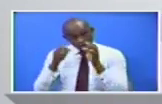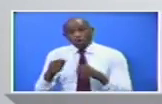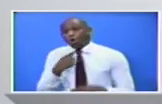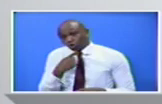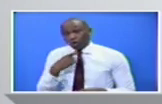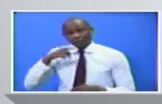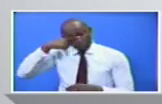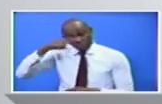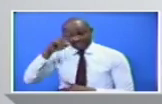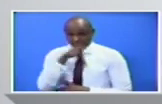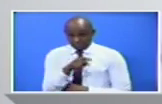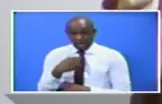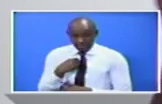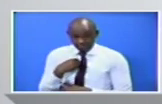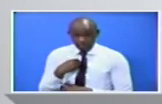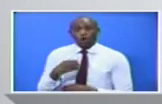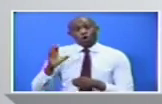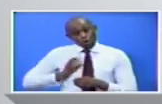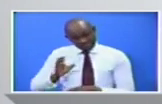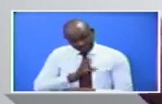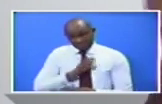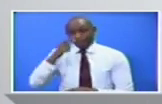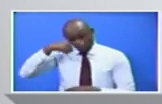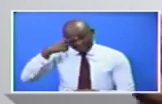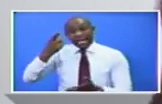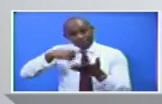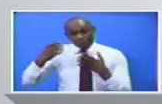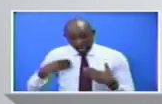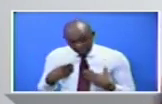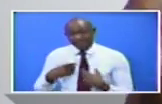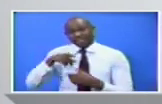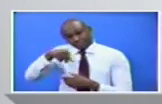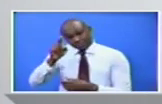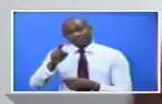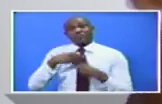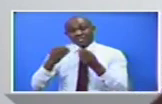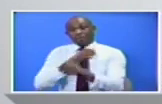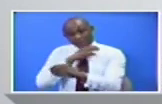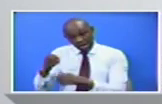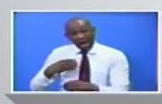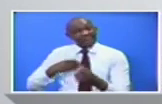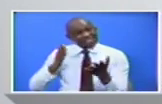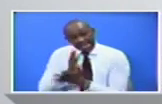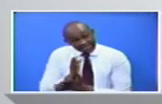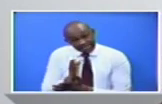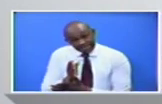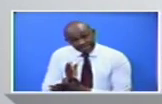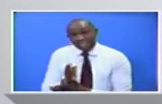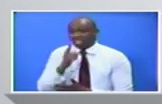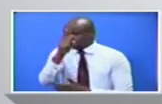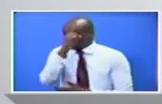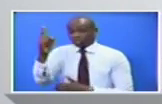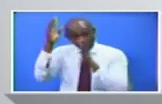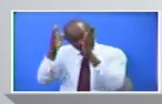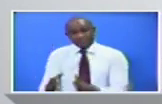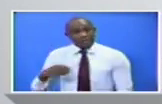na policy, na hiyo policy imepitishwa, inatetea wanawake, inawaonyesha wako na haki. Kila binadamu